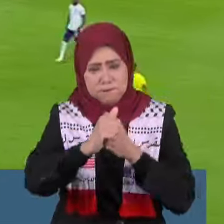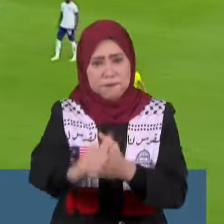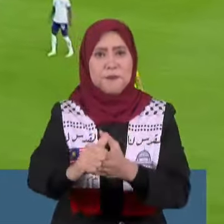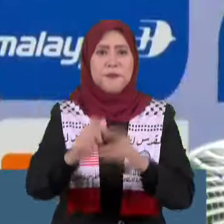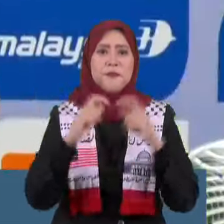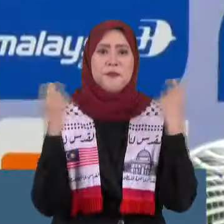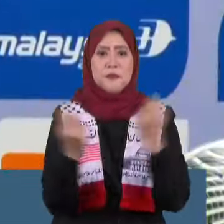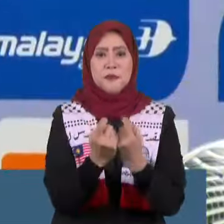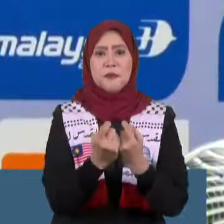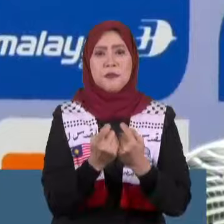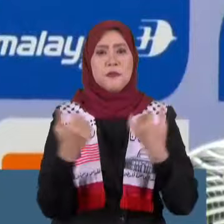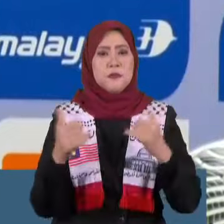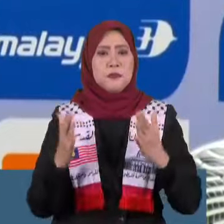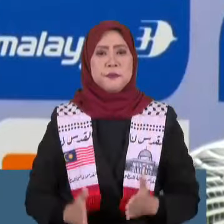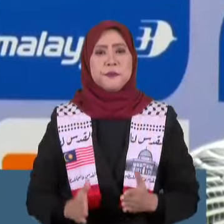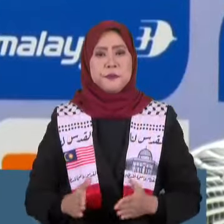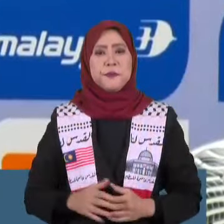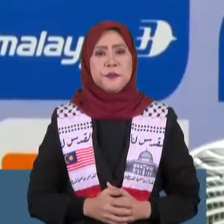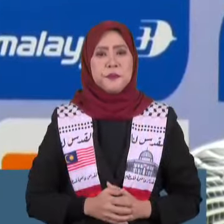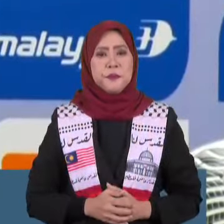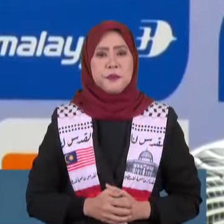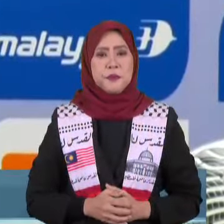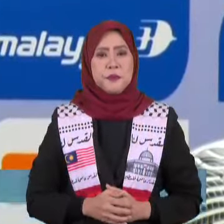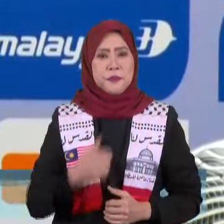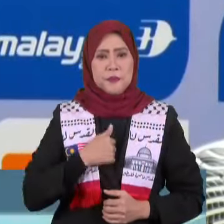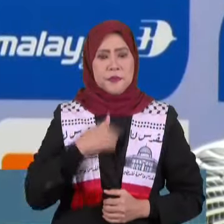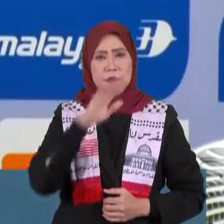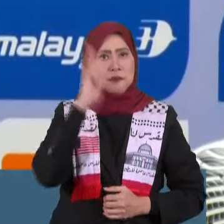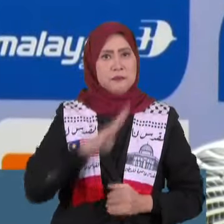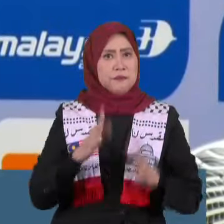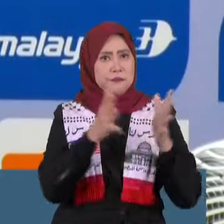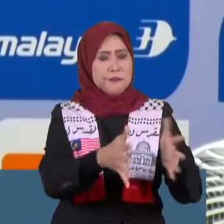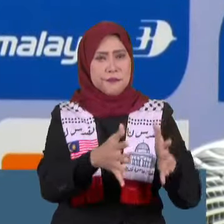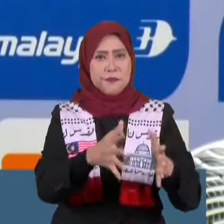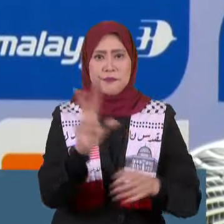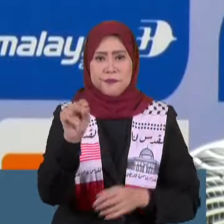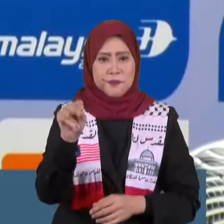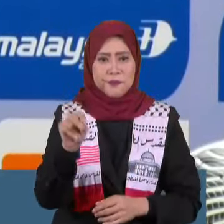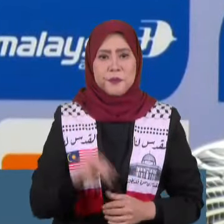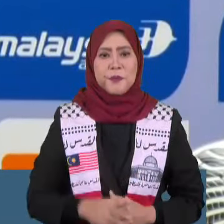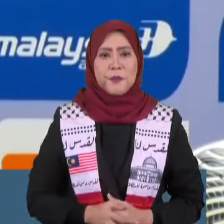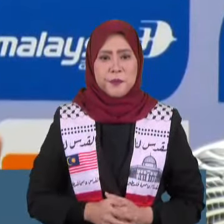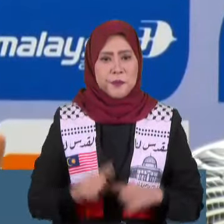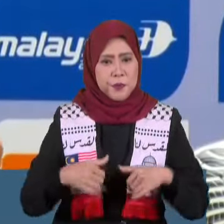fight. I never ask to leave. I said, I want to stay here, I want to go to the next Asian Cup.